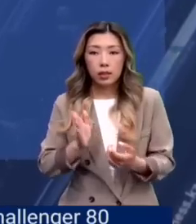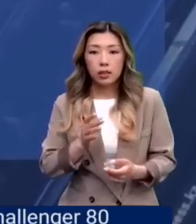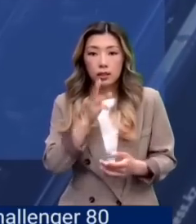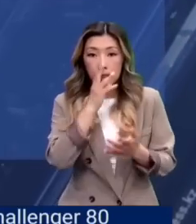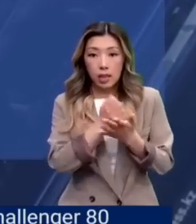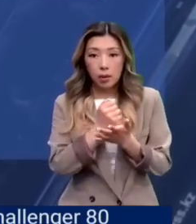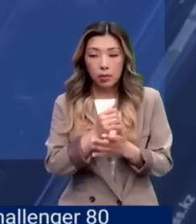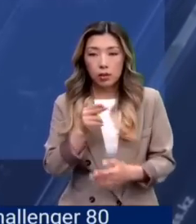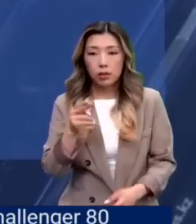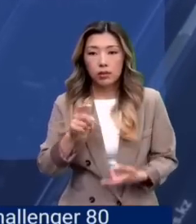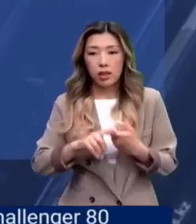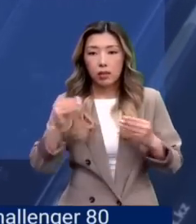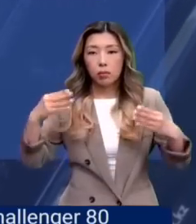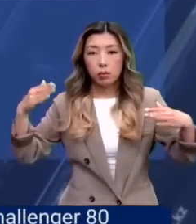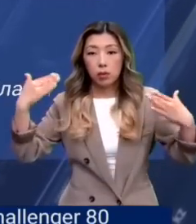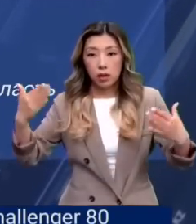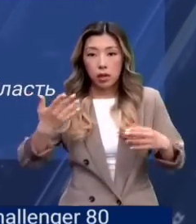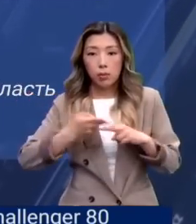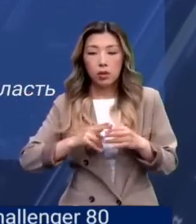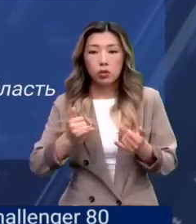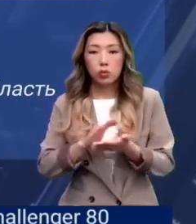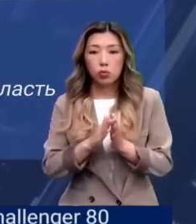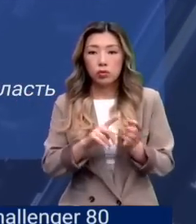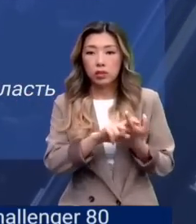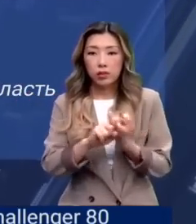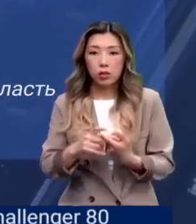В нынешней экономической ситуации это обязательное условие.